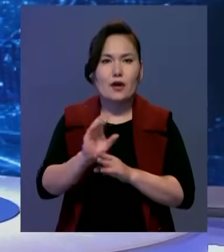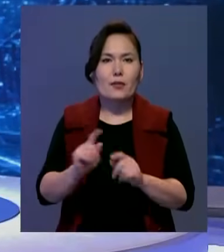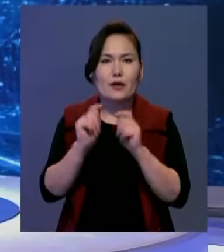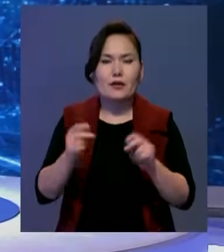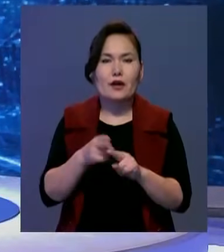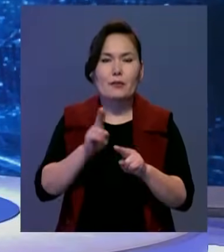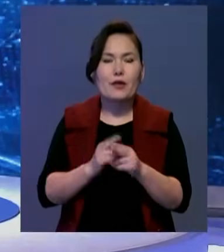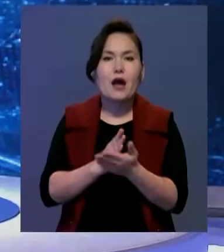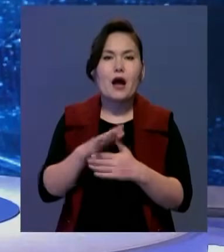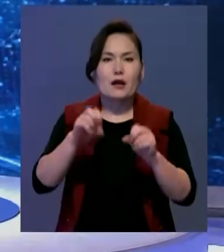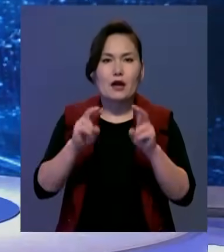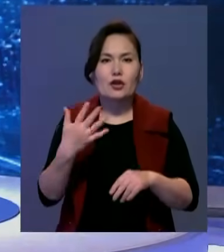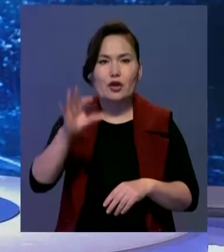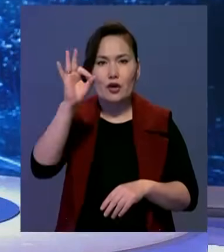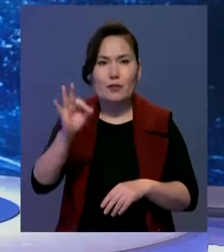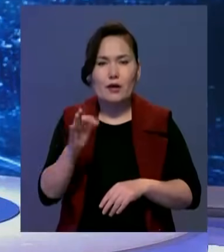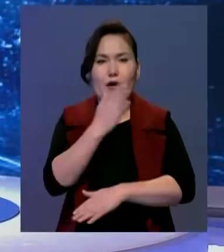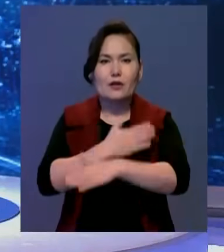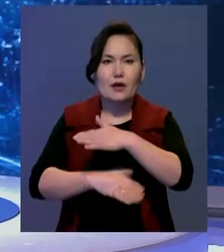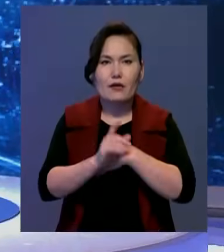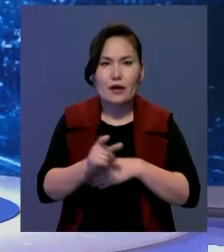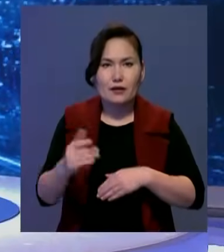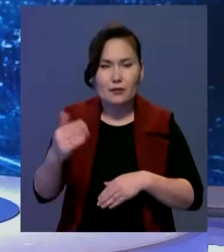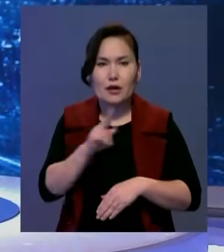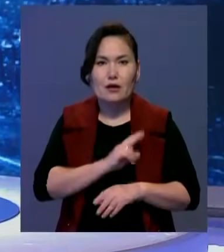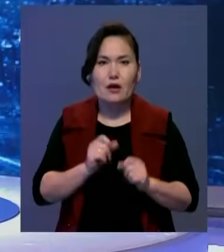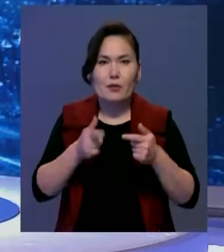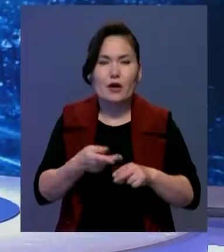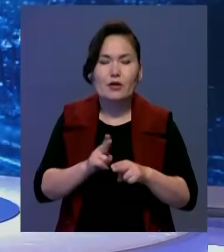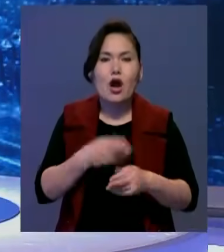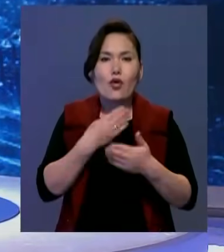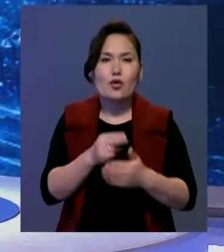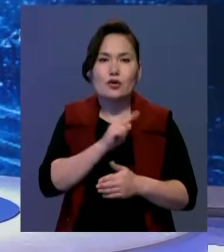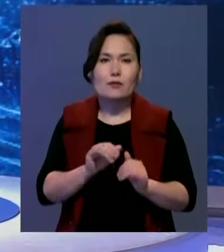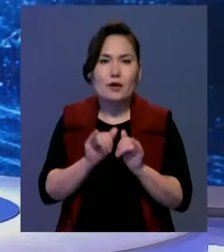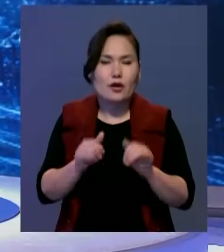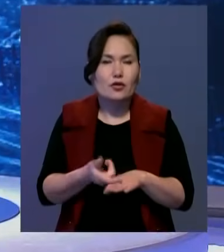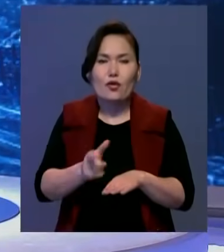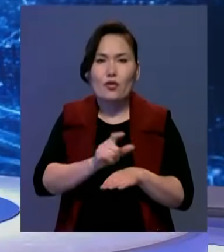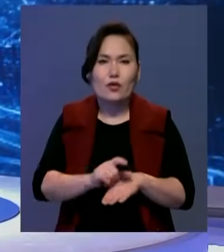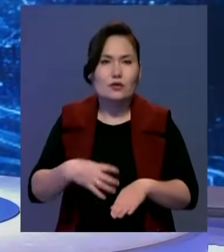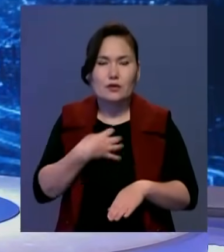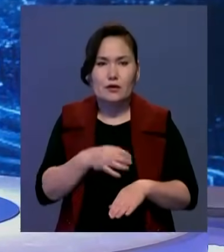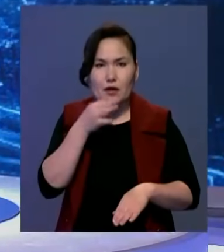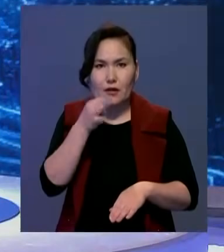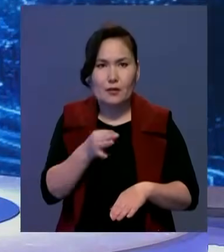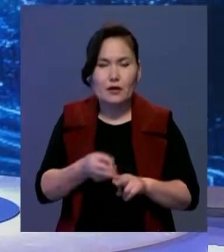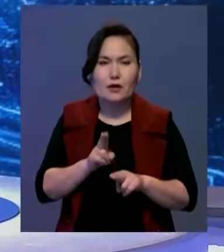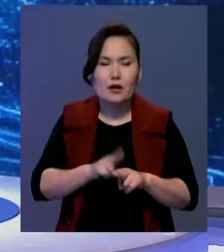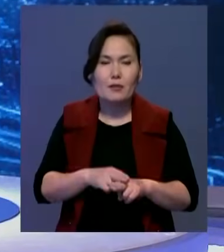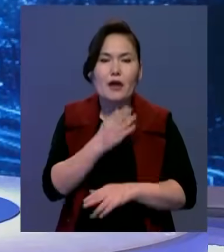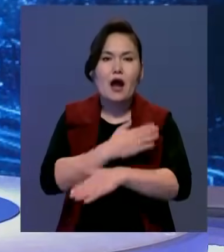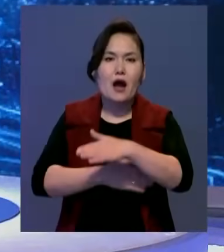ондағы қызметкерлердің тең жартысы мүмкіндігі шектеулі жандар. Олар өз жұмыстарын аса жауапкершілікпен қарайды. Өмірге